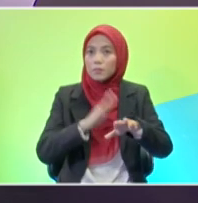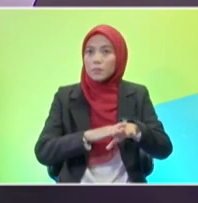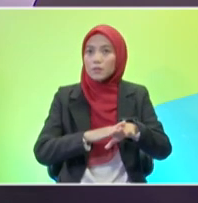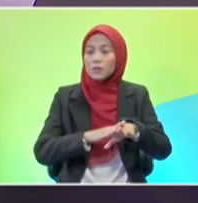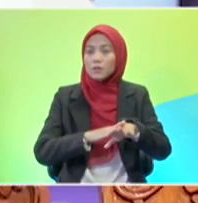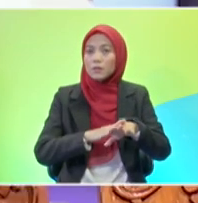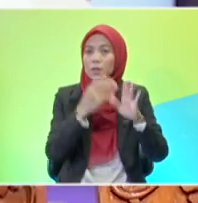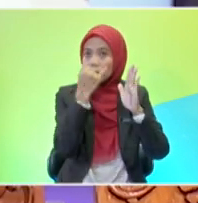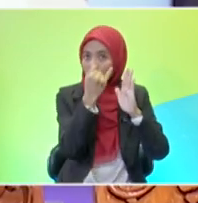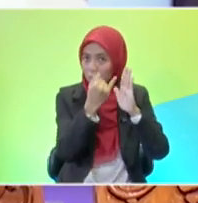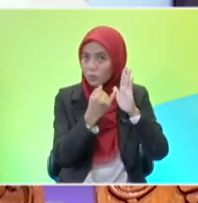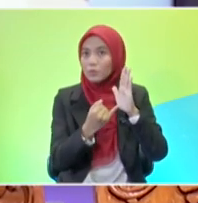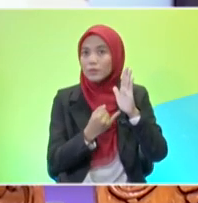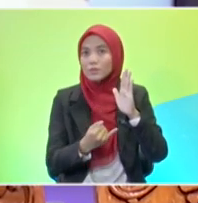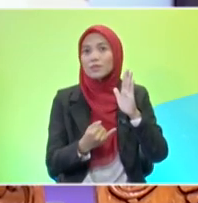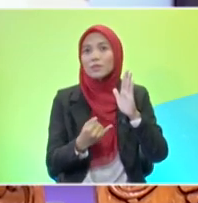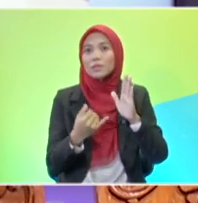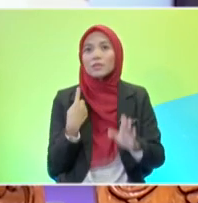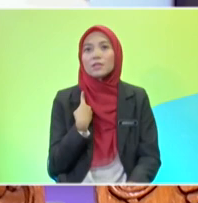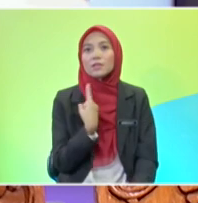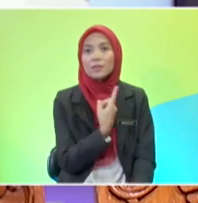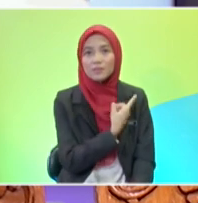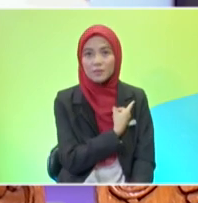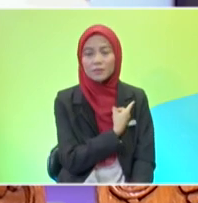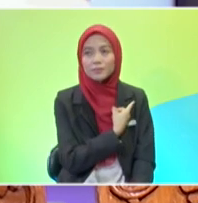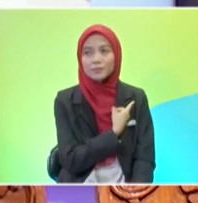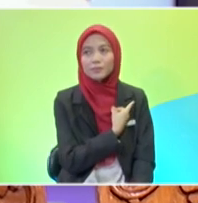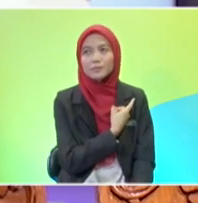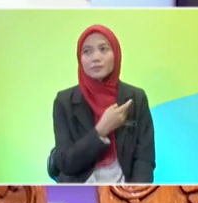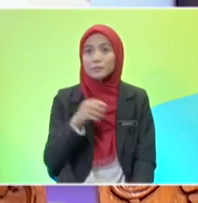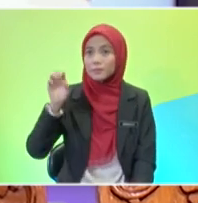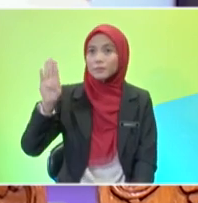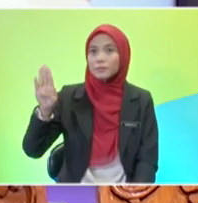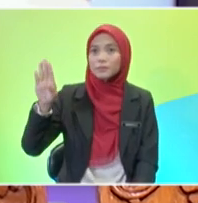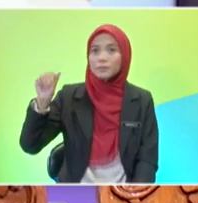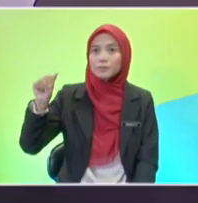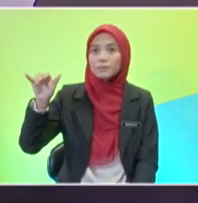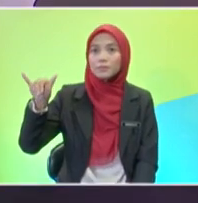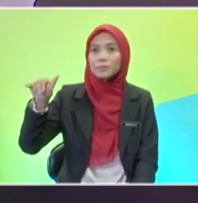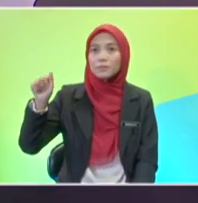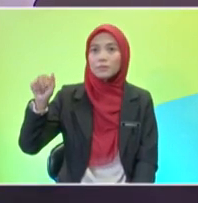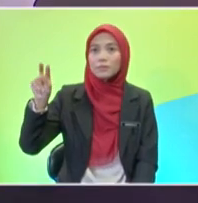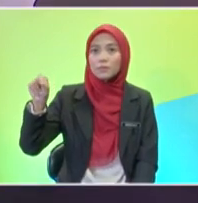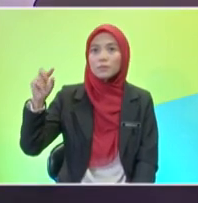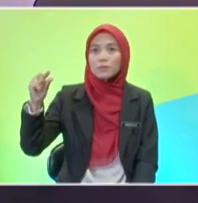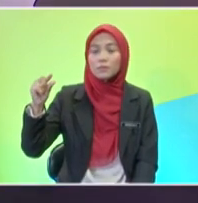lukisan motif itu itu tadi kita akan menggunakan pensil